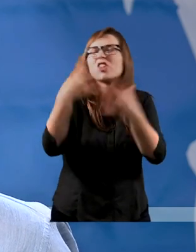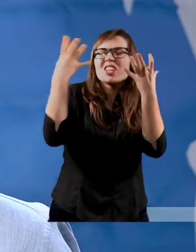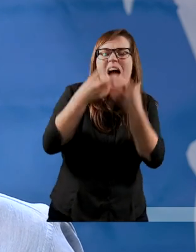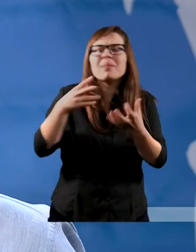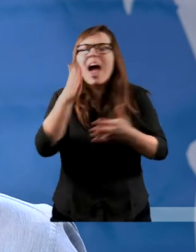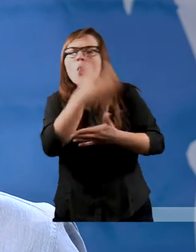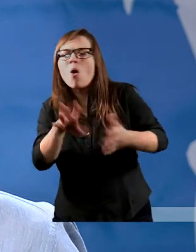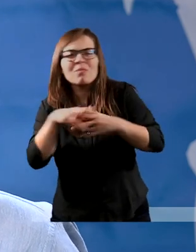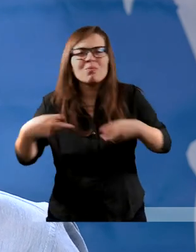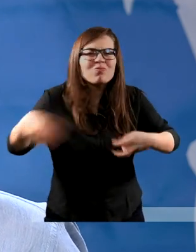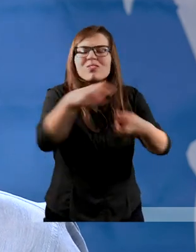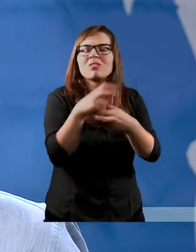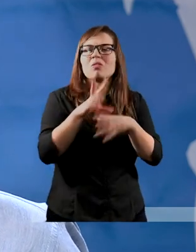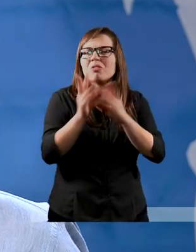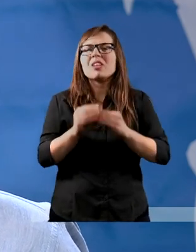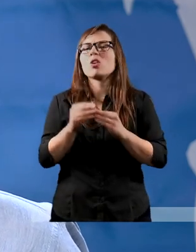doliną,